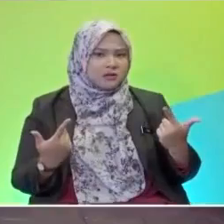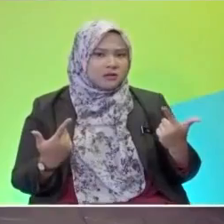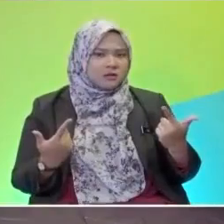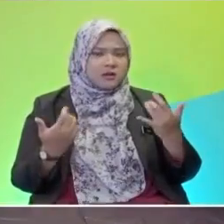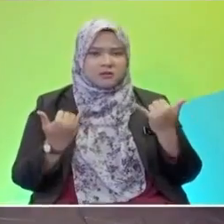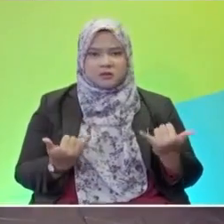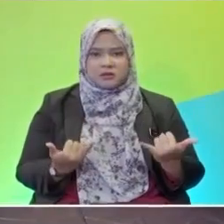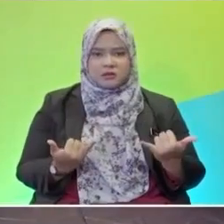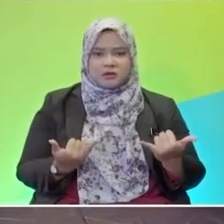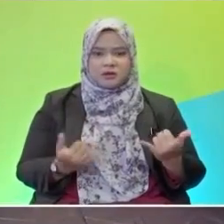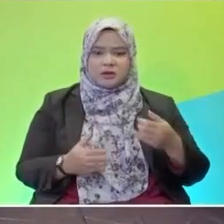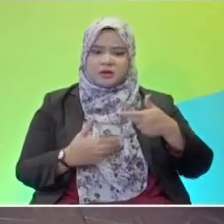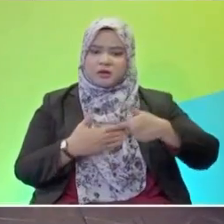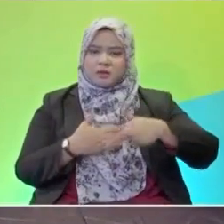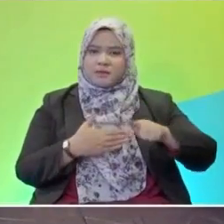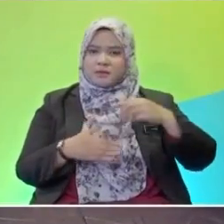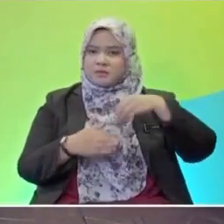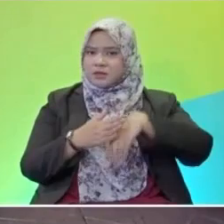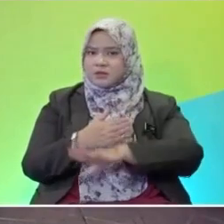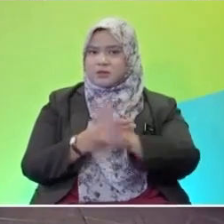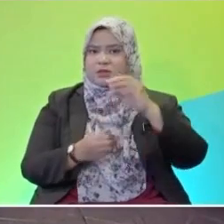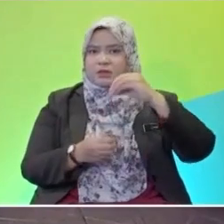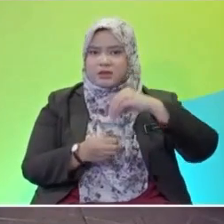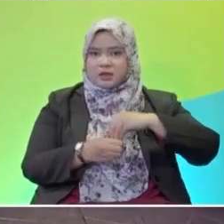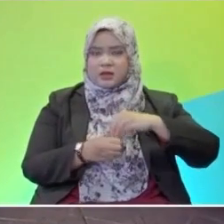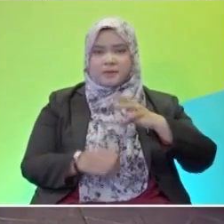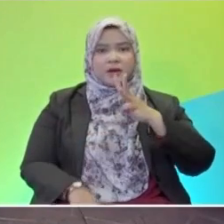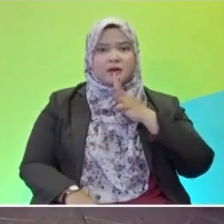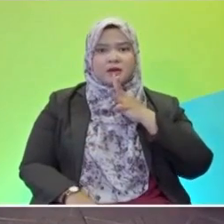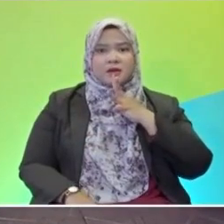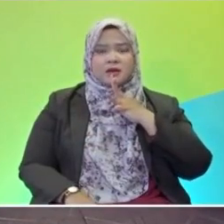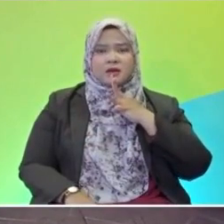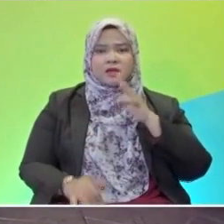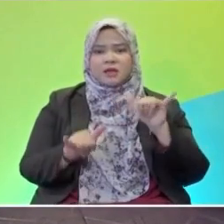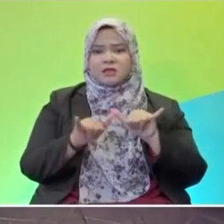satu battery telah dimasukkan ke dalam air kita dapat lihat perbedaan